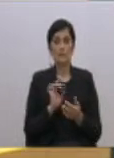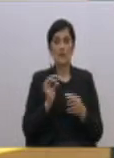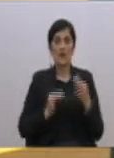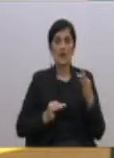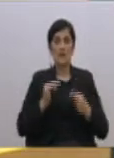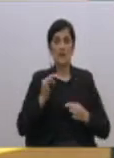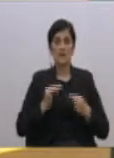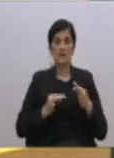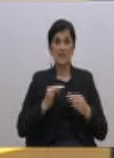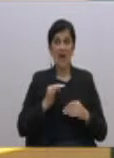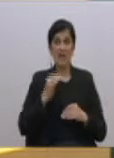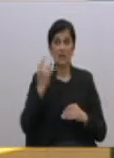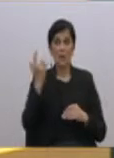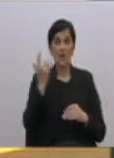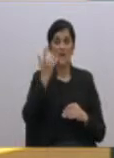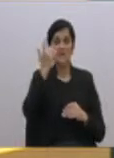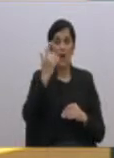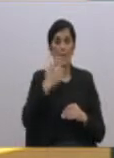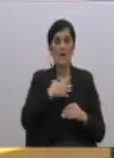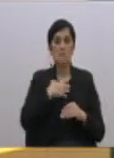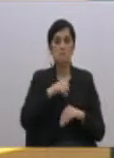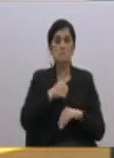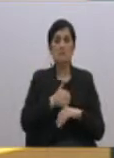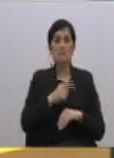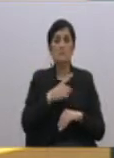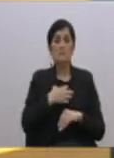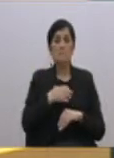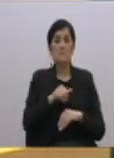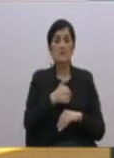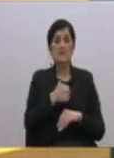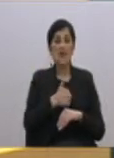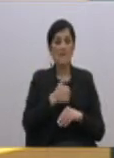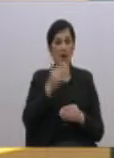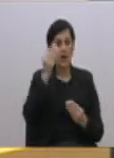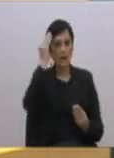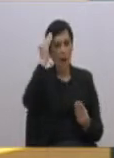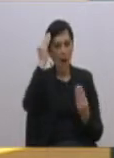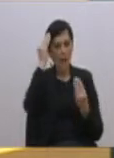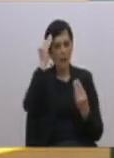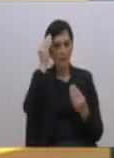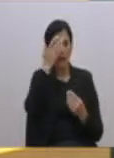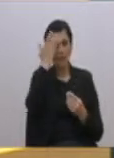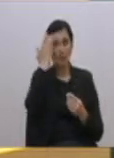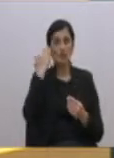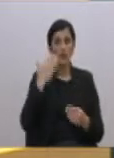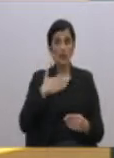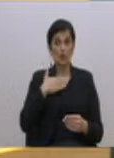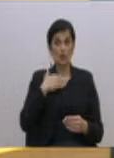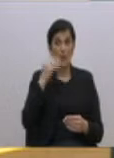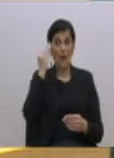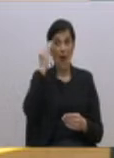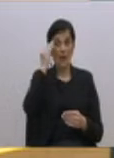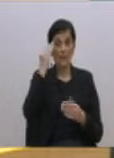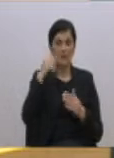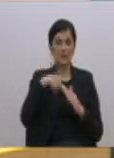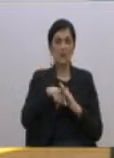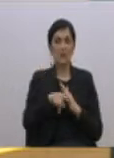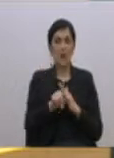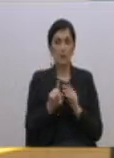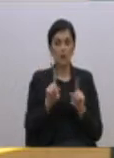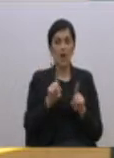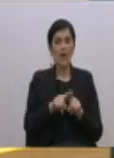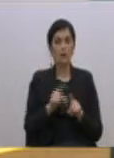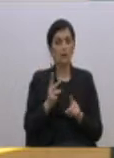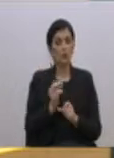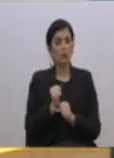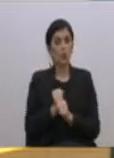სასამართლოს დამოუკიდებლობა კი არ არის თავი. თავი არის ახმები. აი ჩემი ახმიდან გამომდინარე ასე უნდა